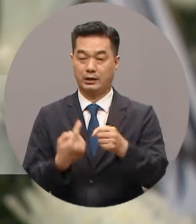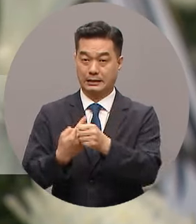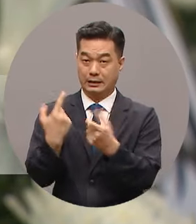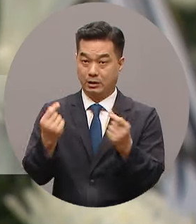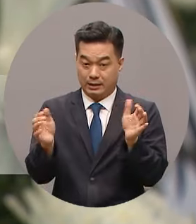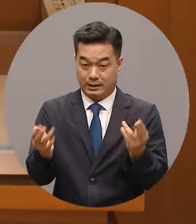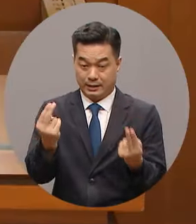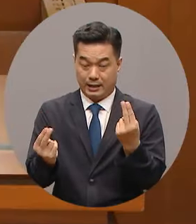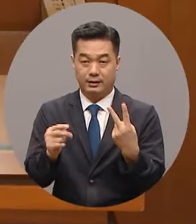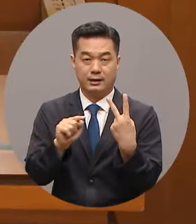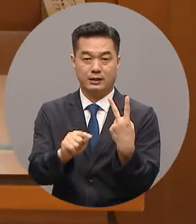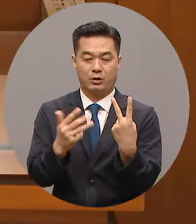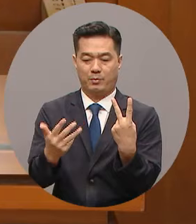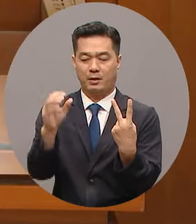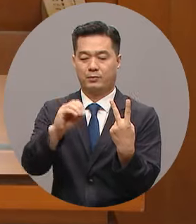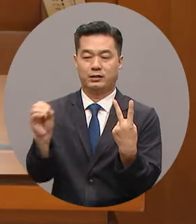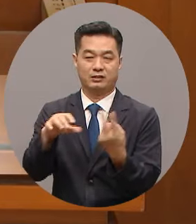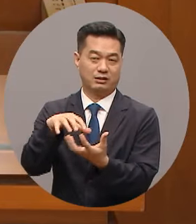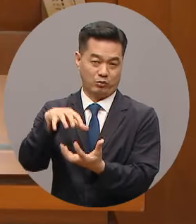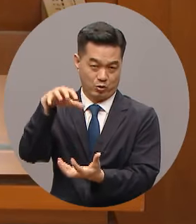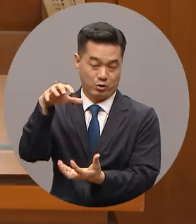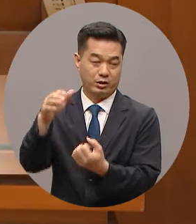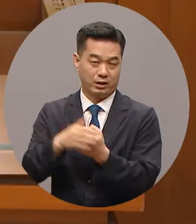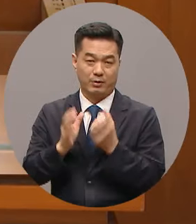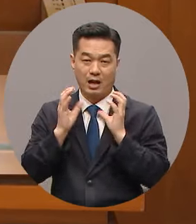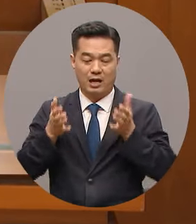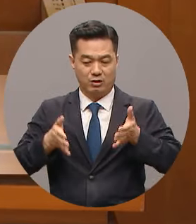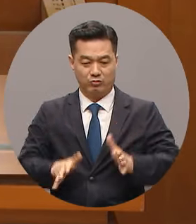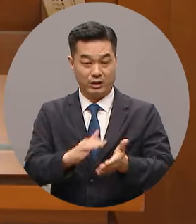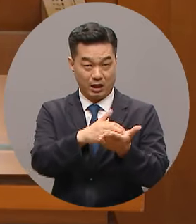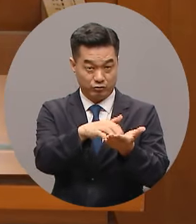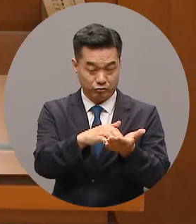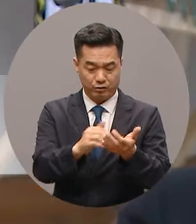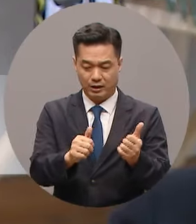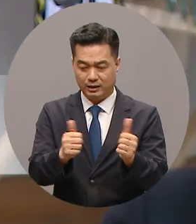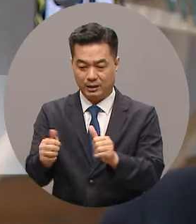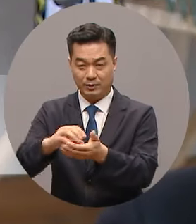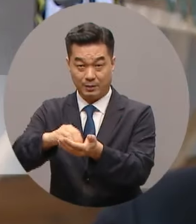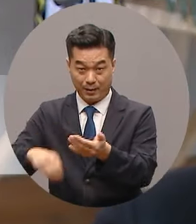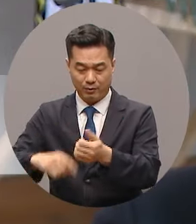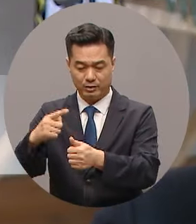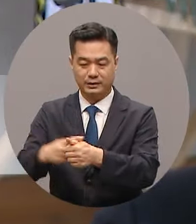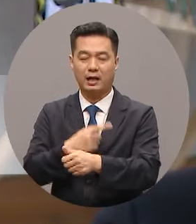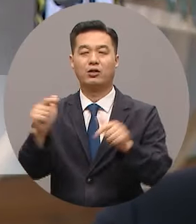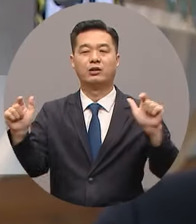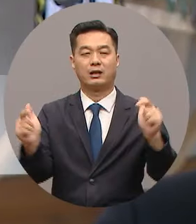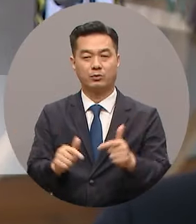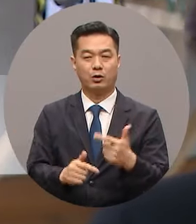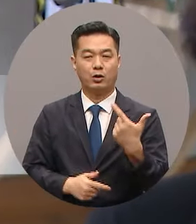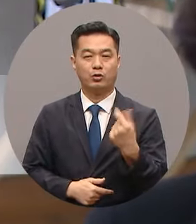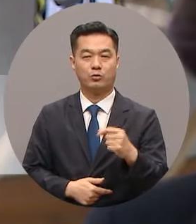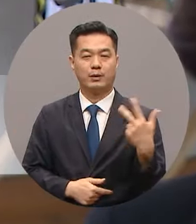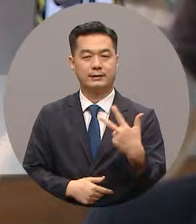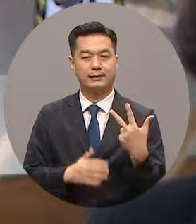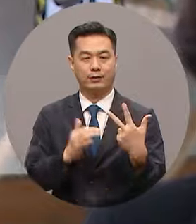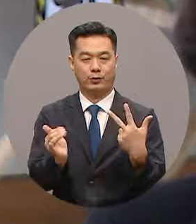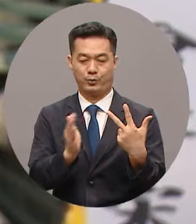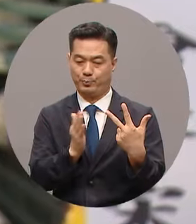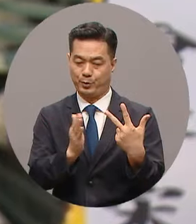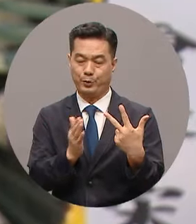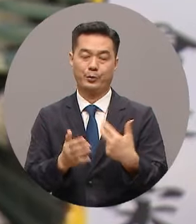기간 대비 2.8% 늘어나면서 출화 수에서 사망자수를 뺀 자연 감소분은 68,000 명으로 집게